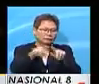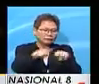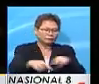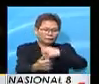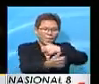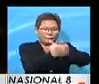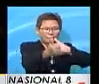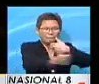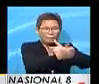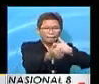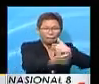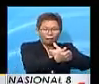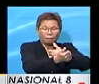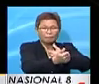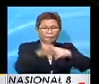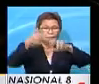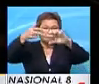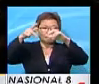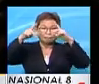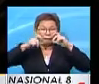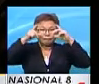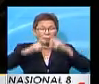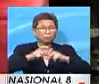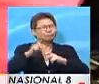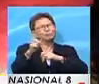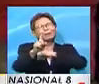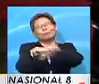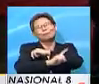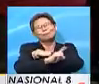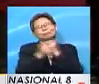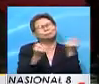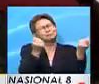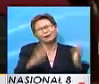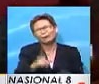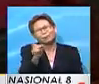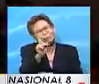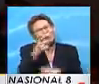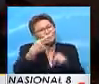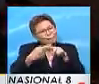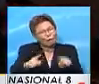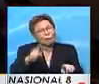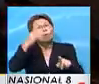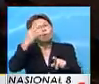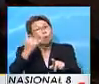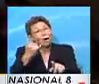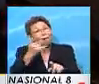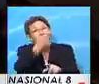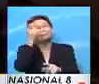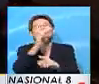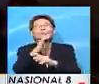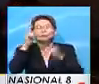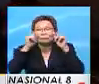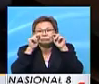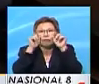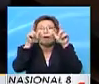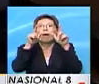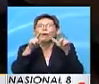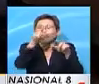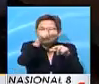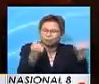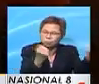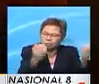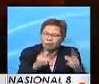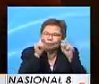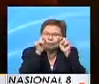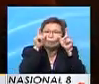risiko ang ia bukan untuk menghukum pengguna Jalan Raya sebaliknya bertujuan membentuk kesedaran mengenai